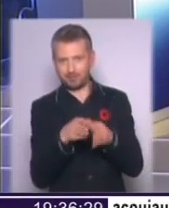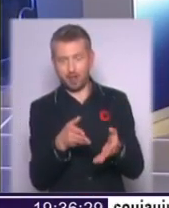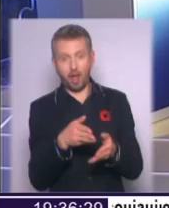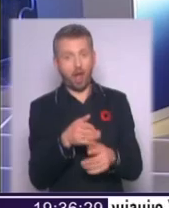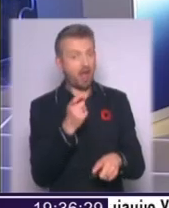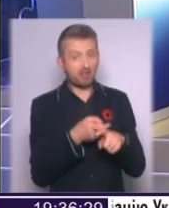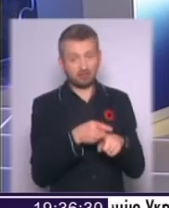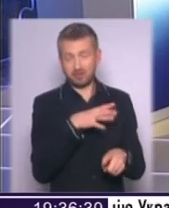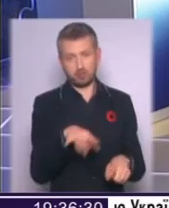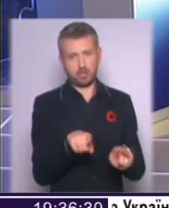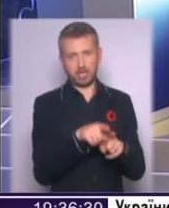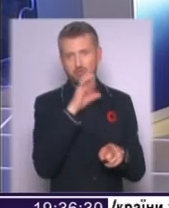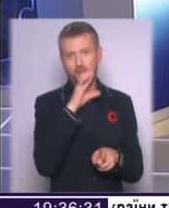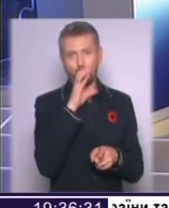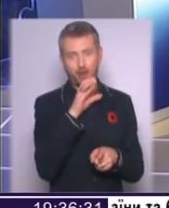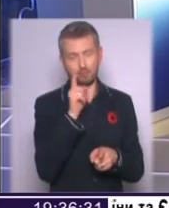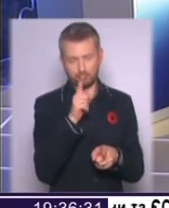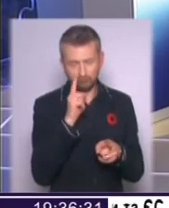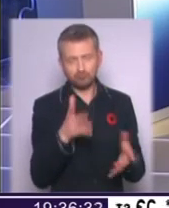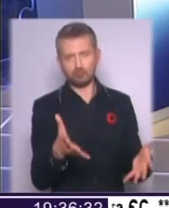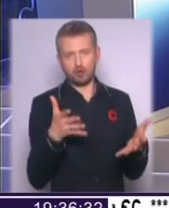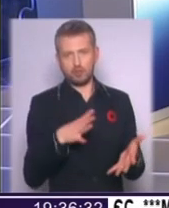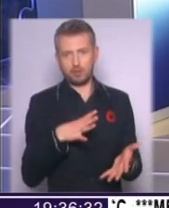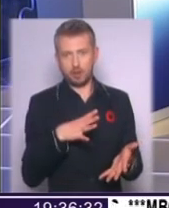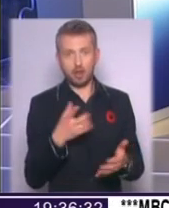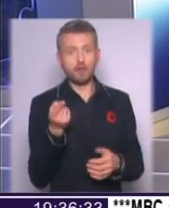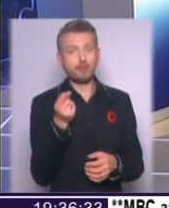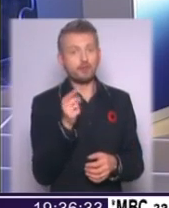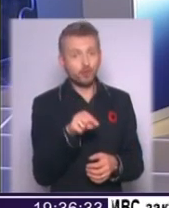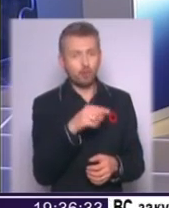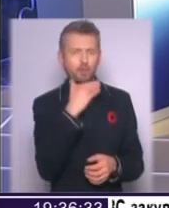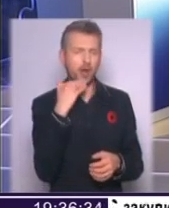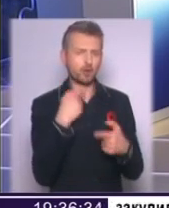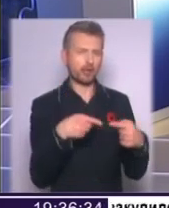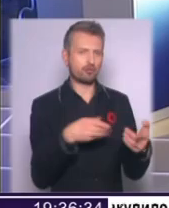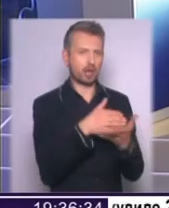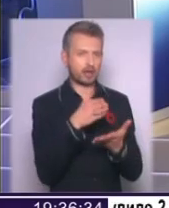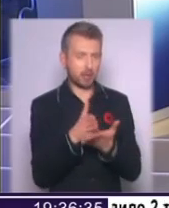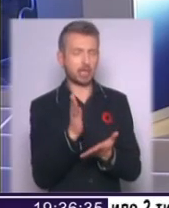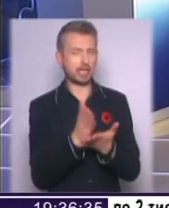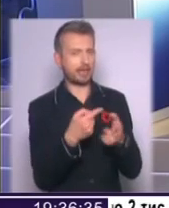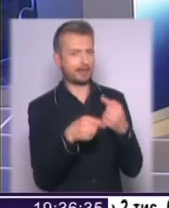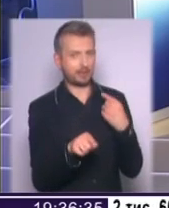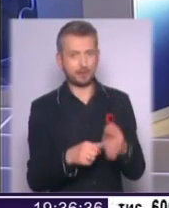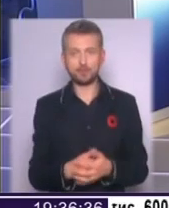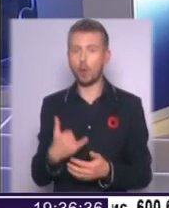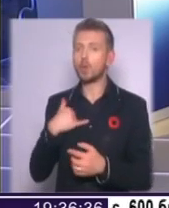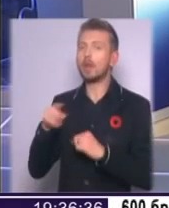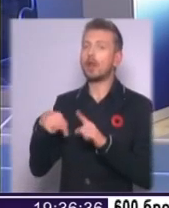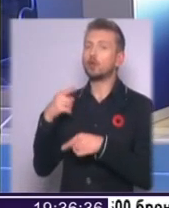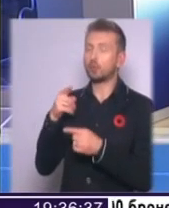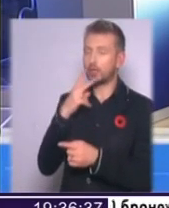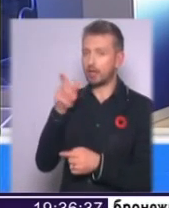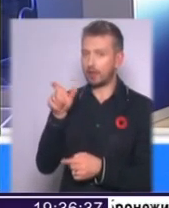були такими вовками, і тому от в цьому якраз і в багатьох інших аспектах є різниця. Пан Андрій, у нас наступний глядач. Прошу, будь